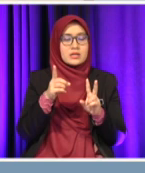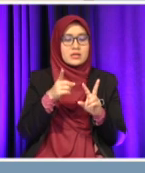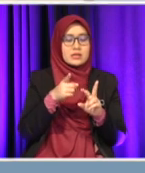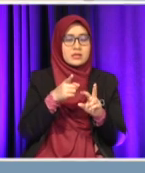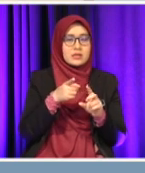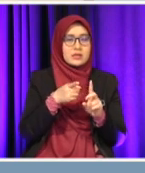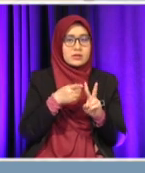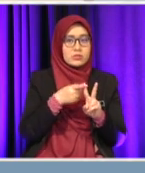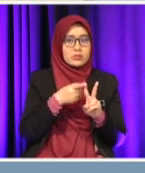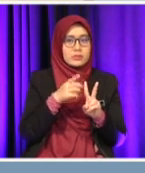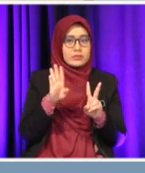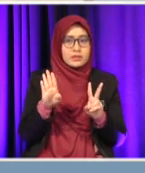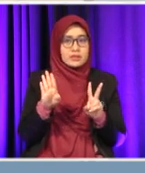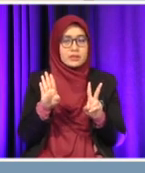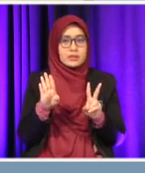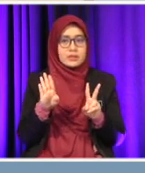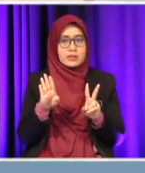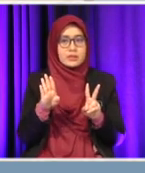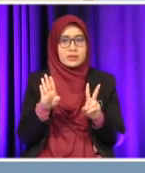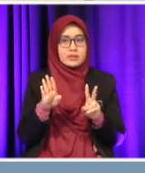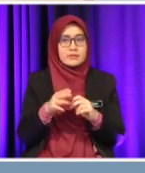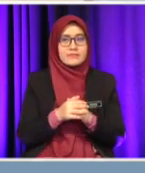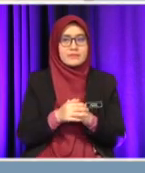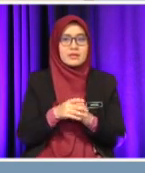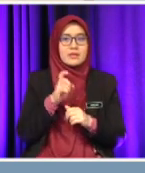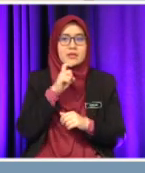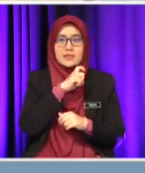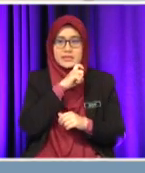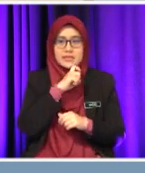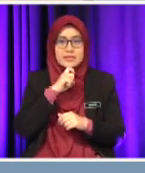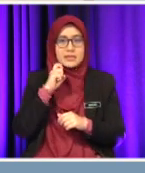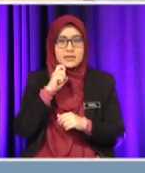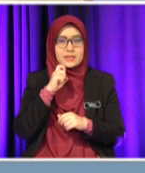selepas kita dapatkan kita akan keringkan dulu